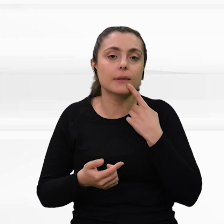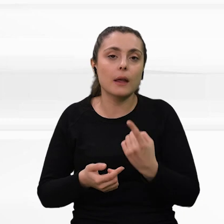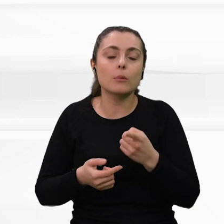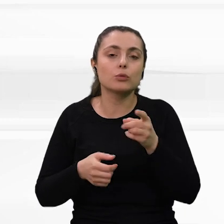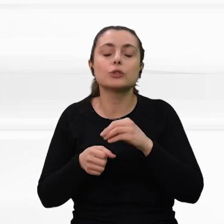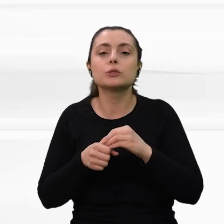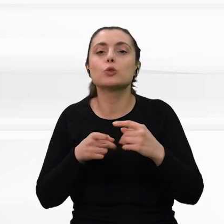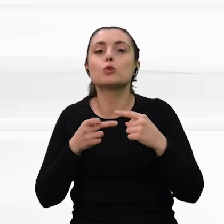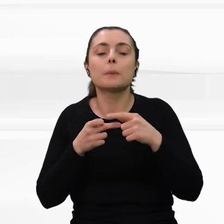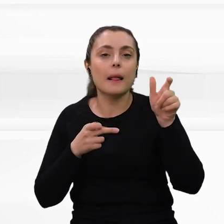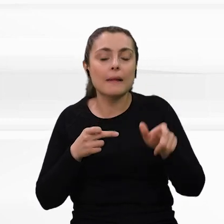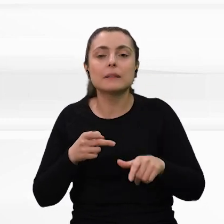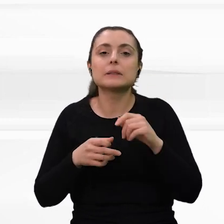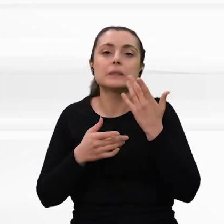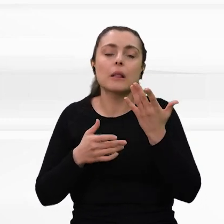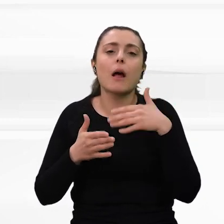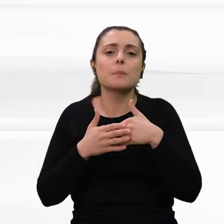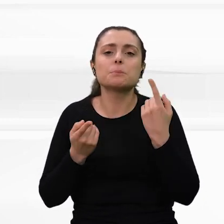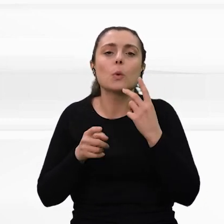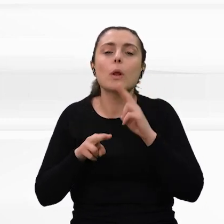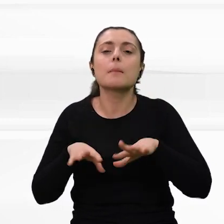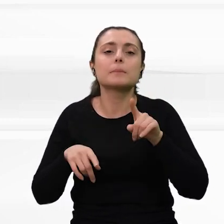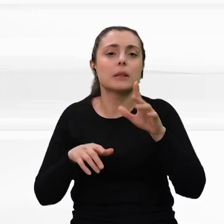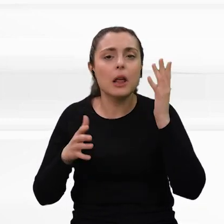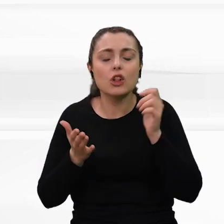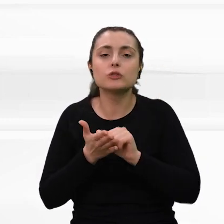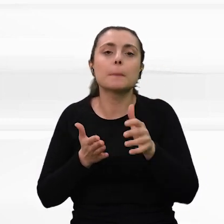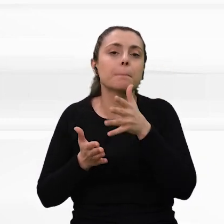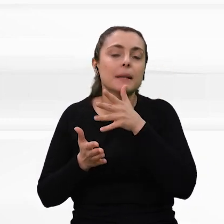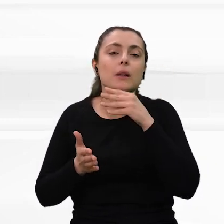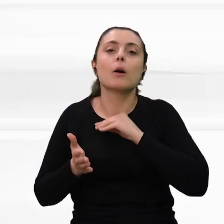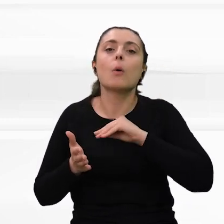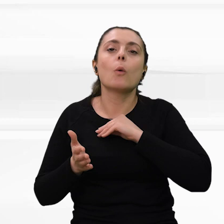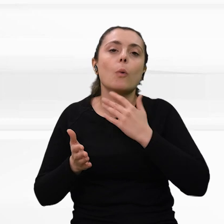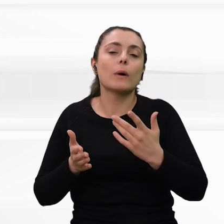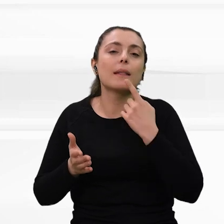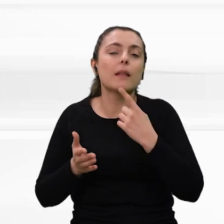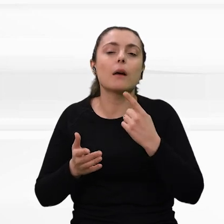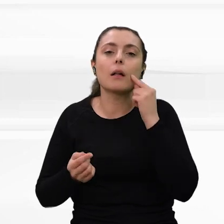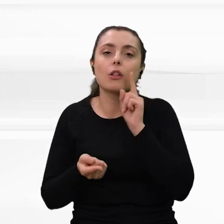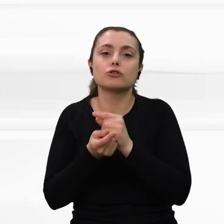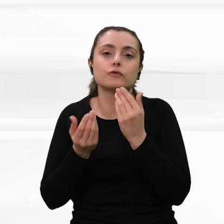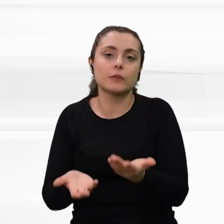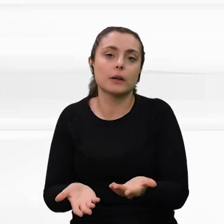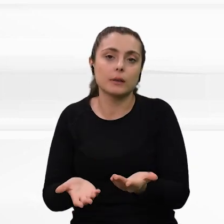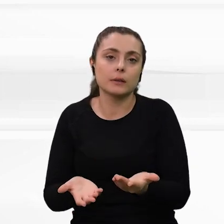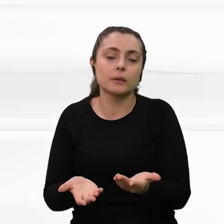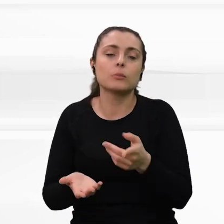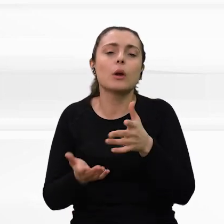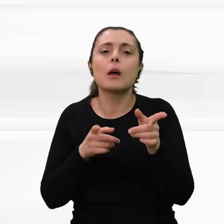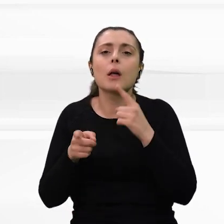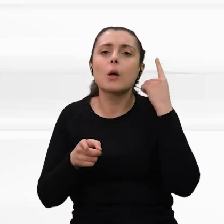ders bunun üzerine rublede Sana artık bir şey öğretemem Çünkü sen her şeyi bildiğini sanıyorsun diye karşılık verir